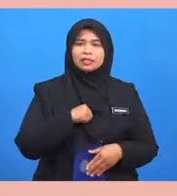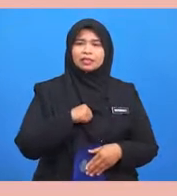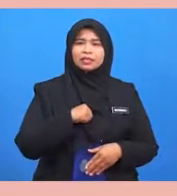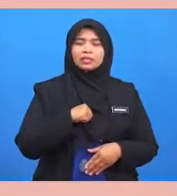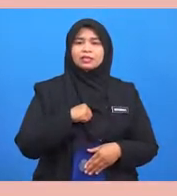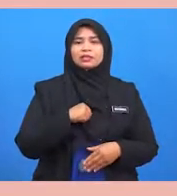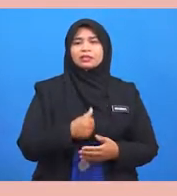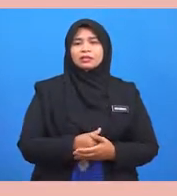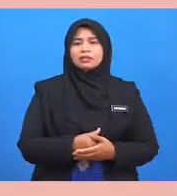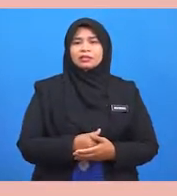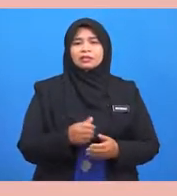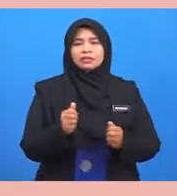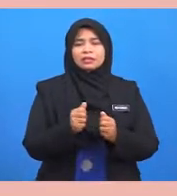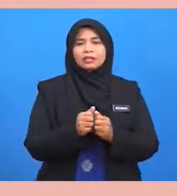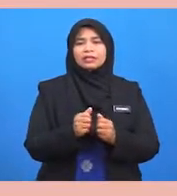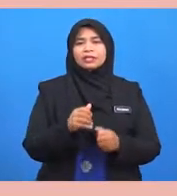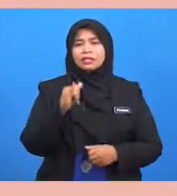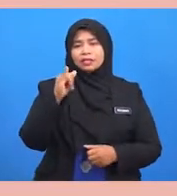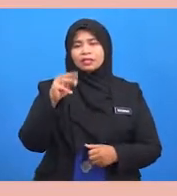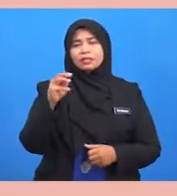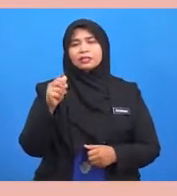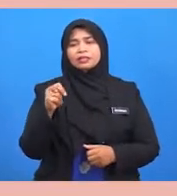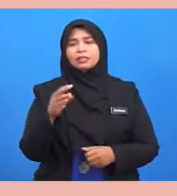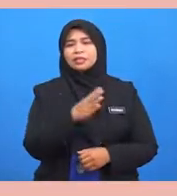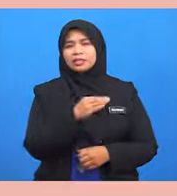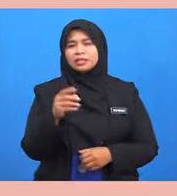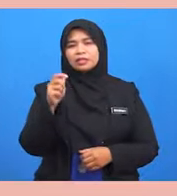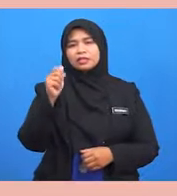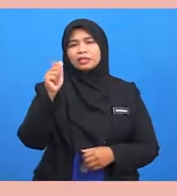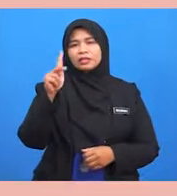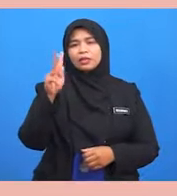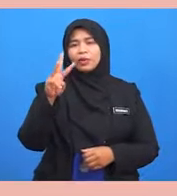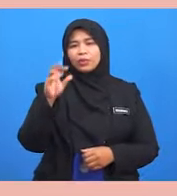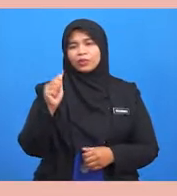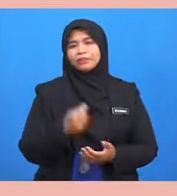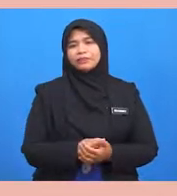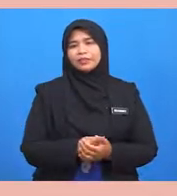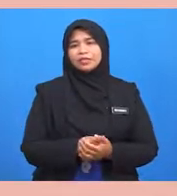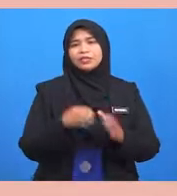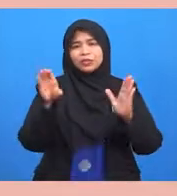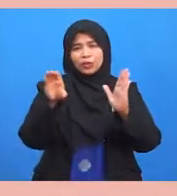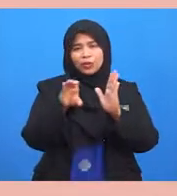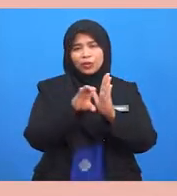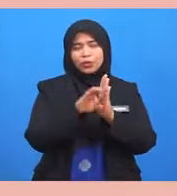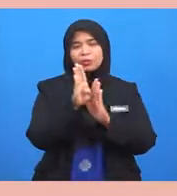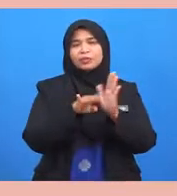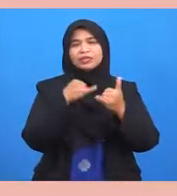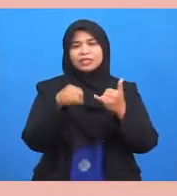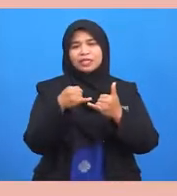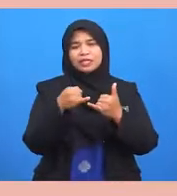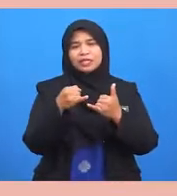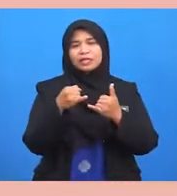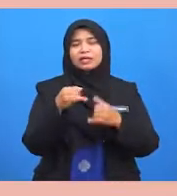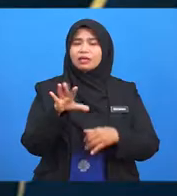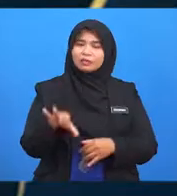hawa nafsu dengan iman dan takwa. Contohnya, berjaya